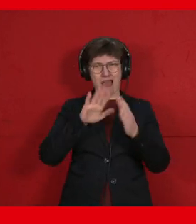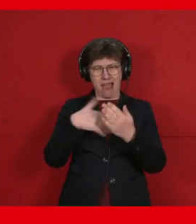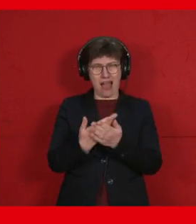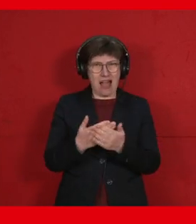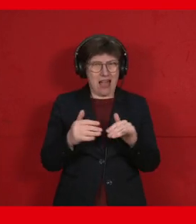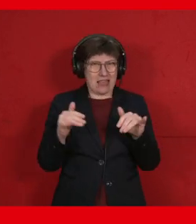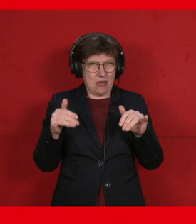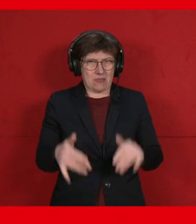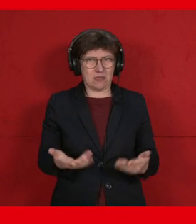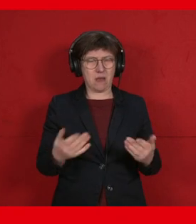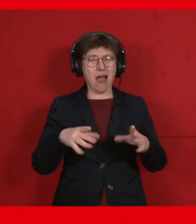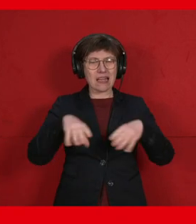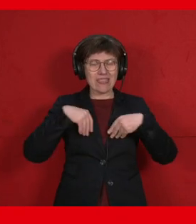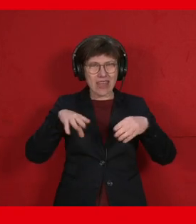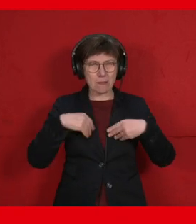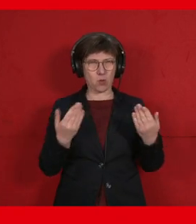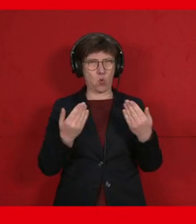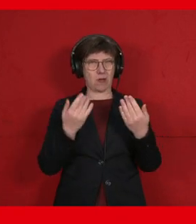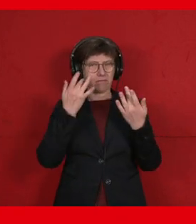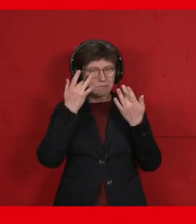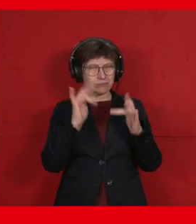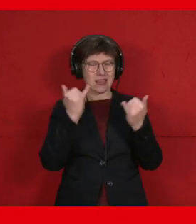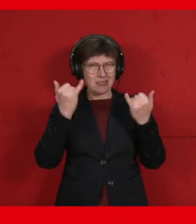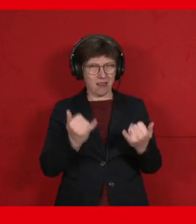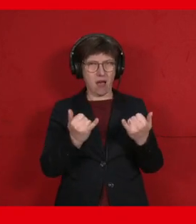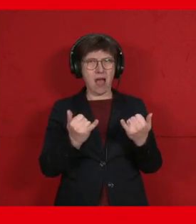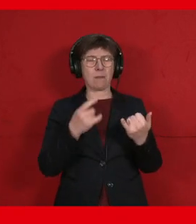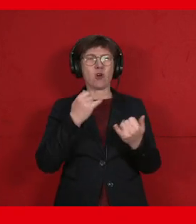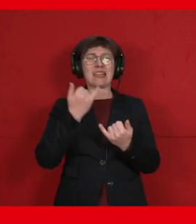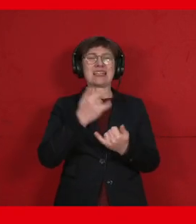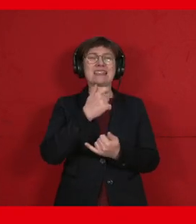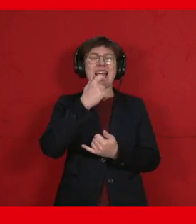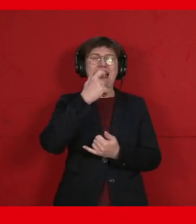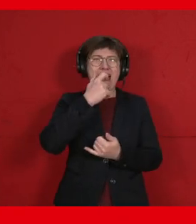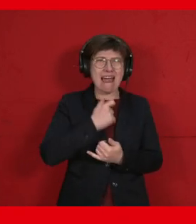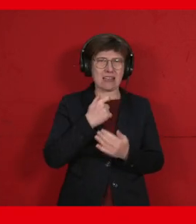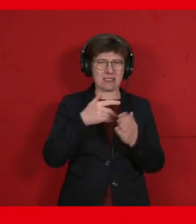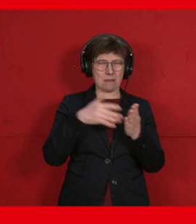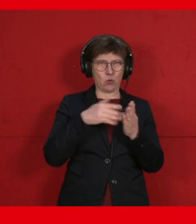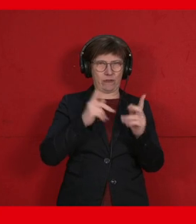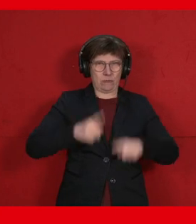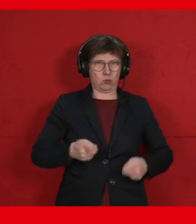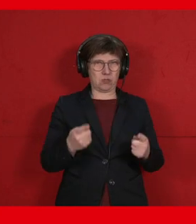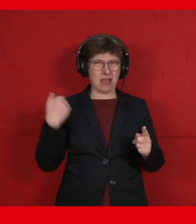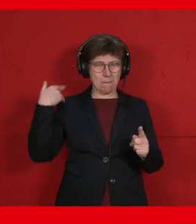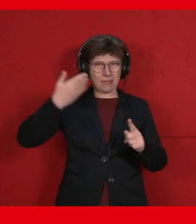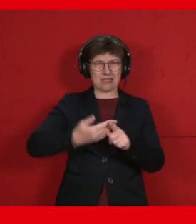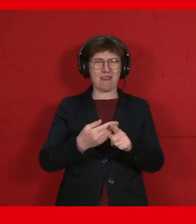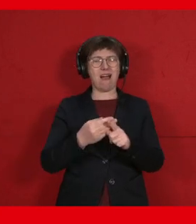Ergebnissen bei Genehmigungen etc. führen kann. Das heißt, wir haben eine Ernsthaftigkeitsprüfung unserer